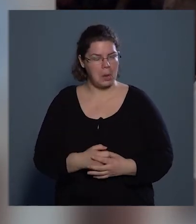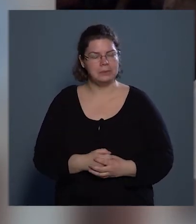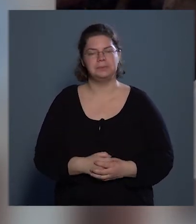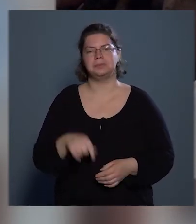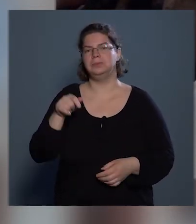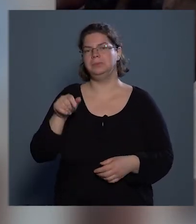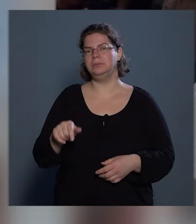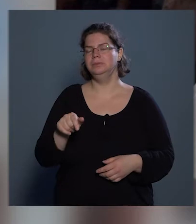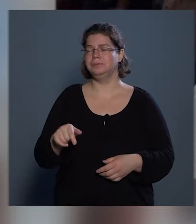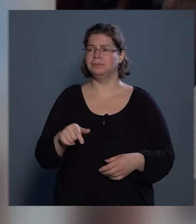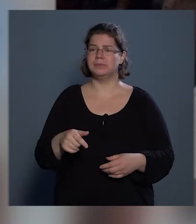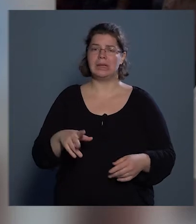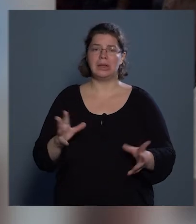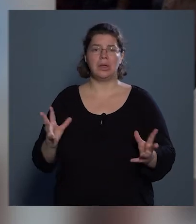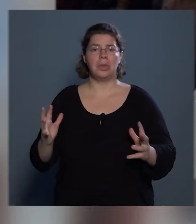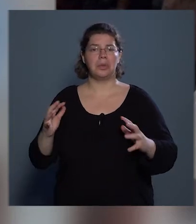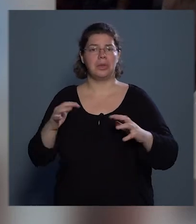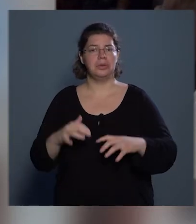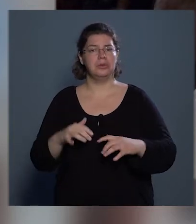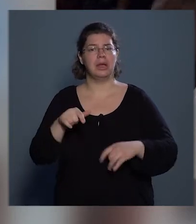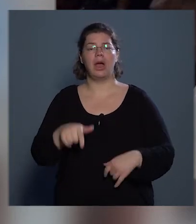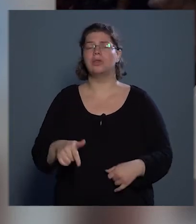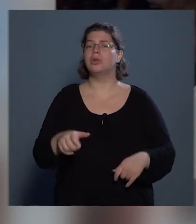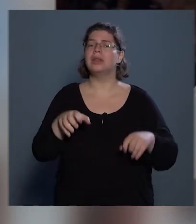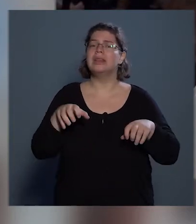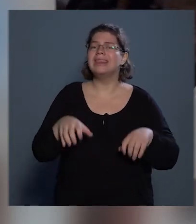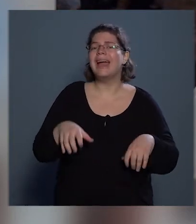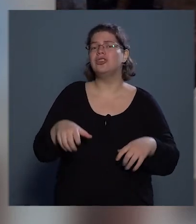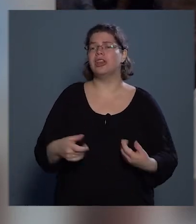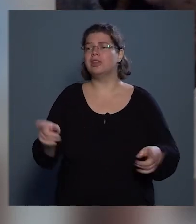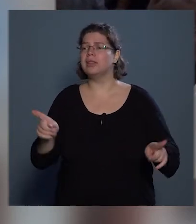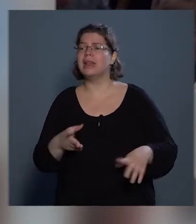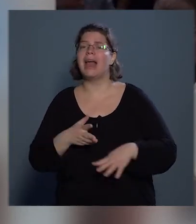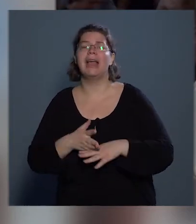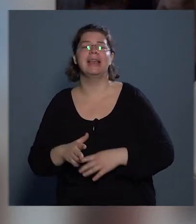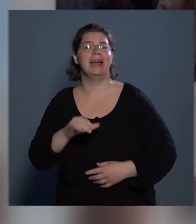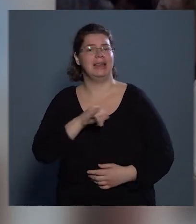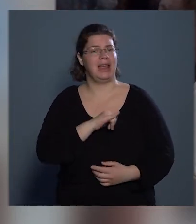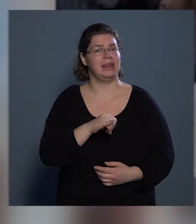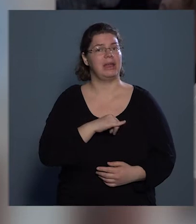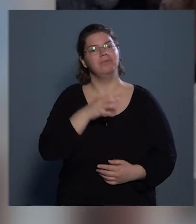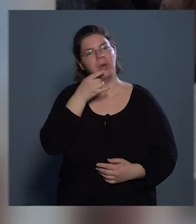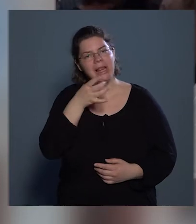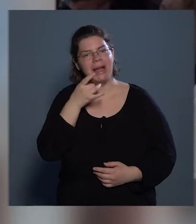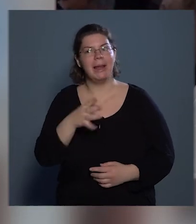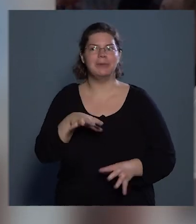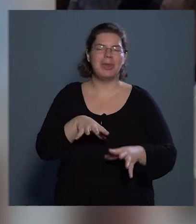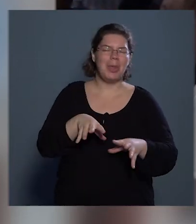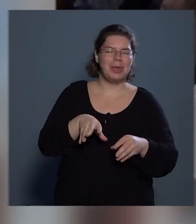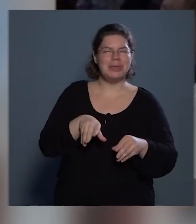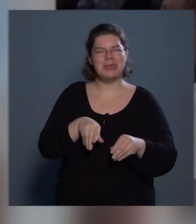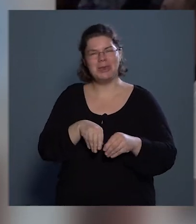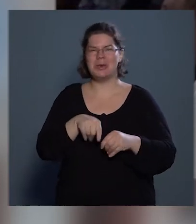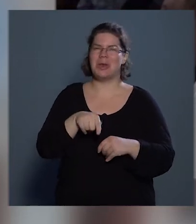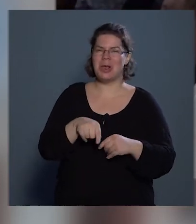oda összegyűltek azok a tehetséges zene iránt érdeklődő, vagy legalábbis a szülők